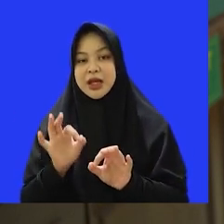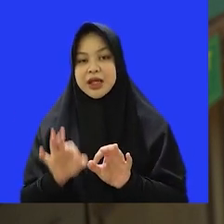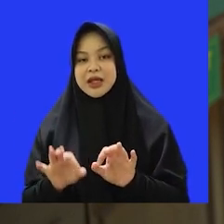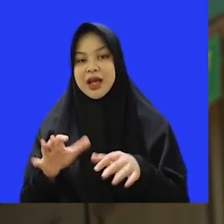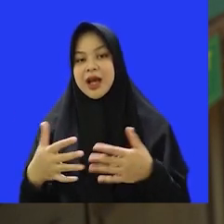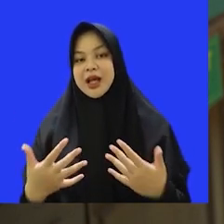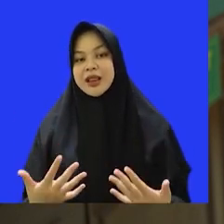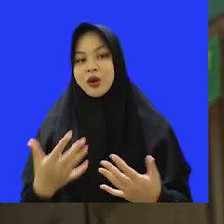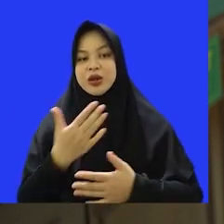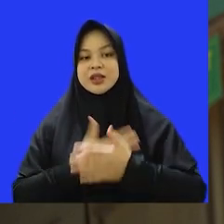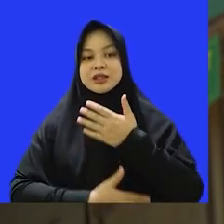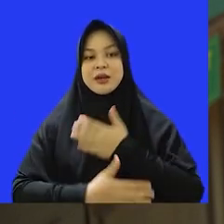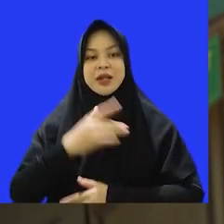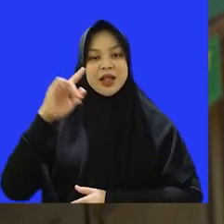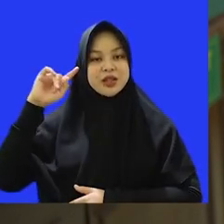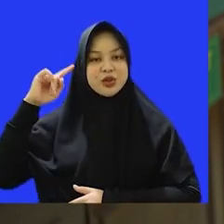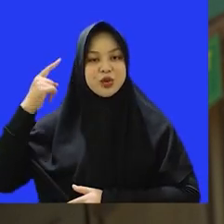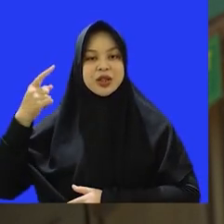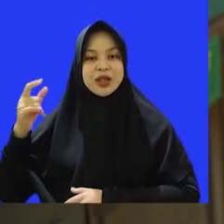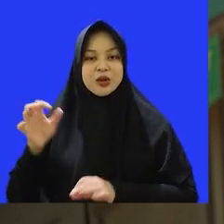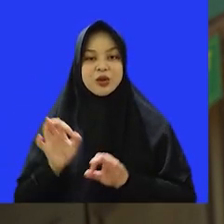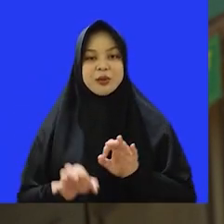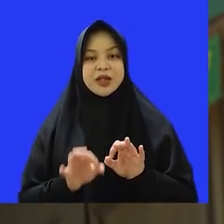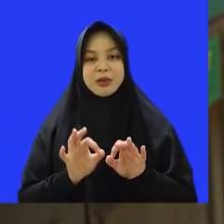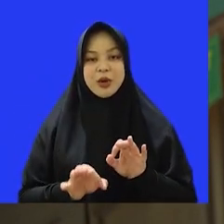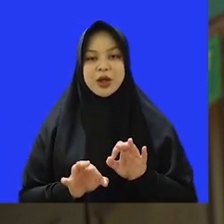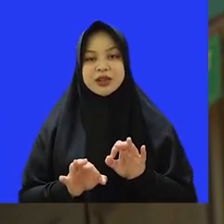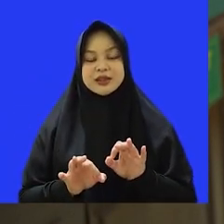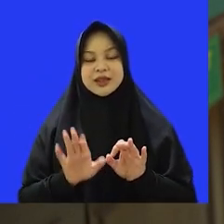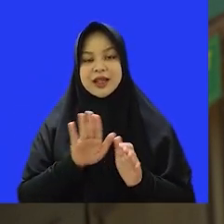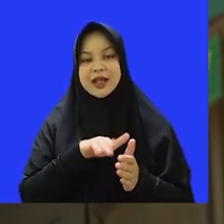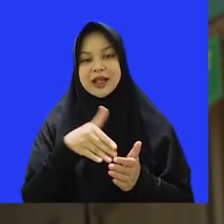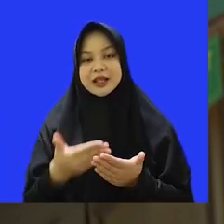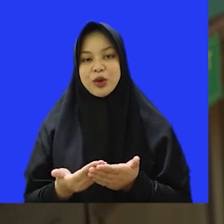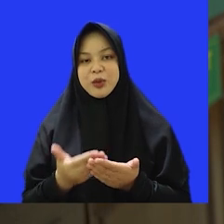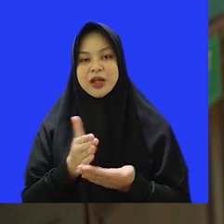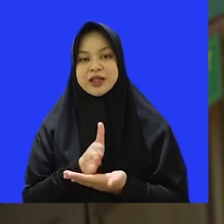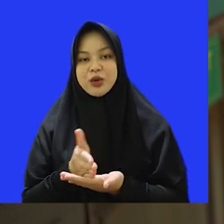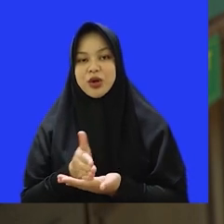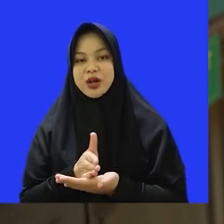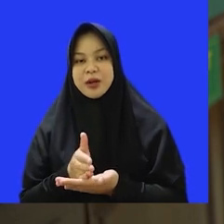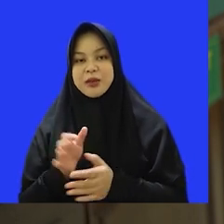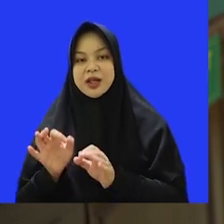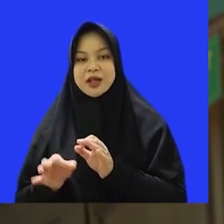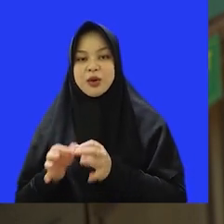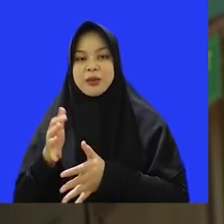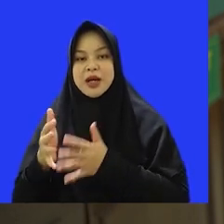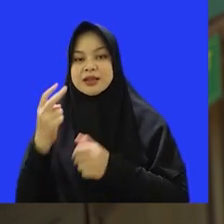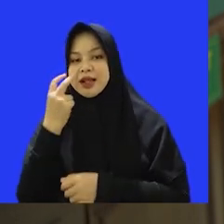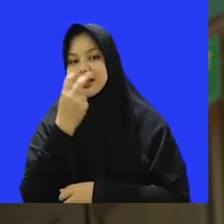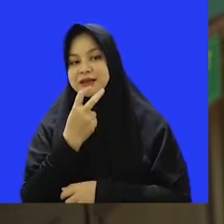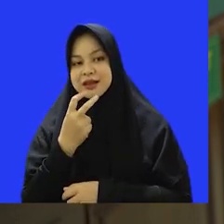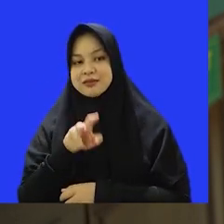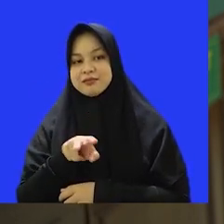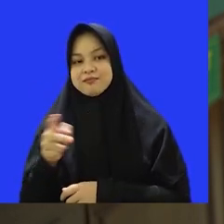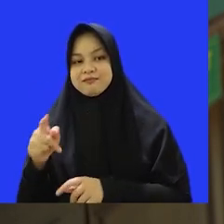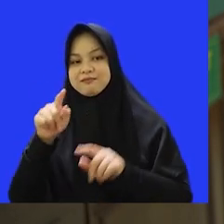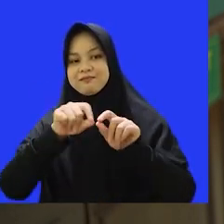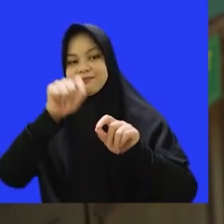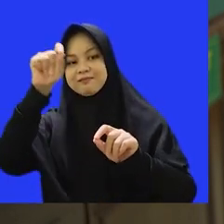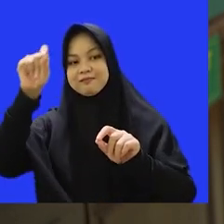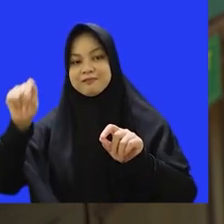isyarat, atau disabilitas tuli jadi penerjemah yang diterjemahkan oleh penerjemah dengan bahasa lisan.